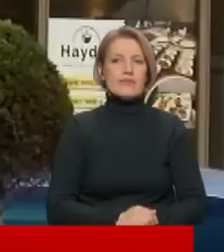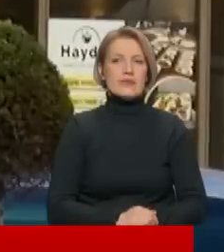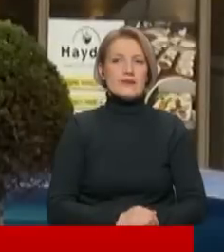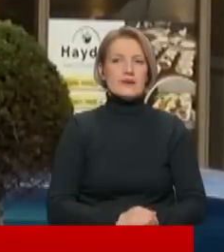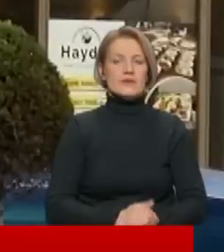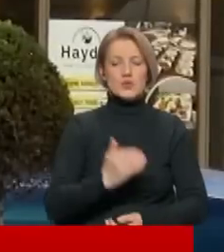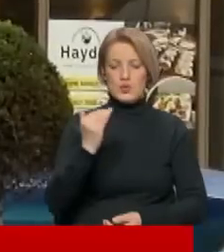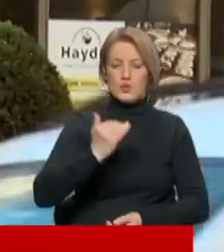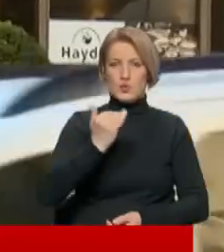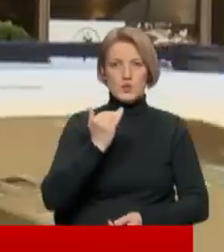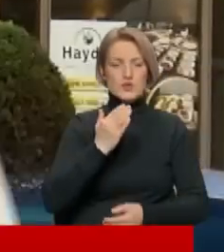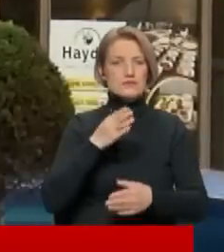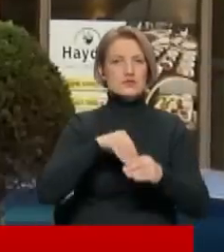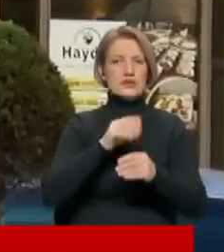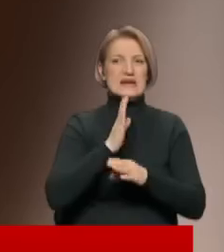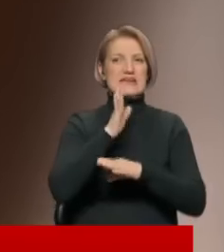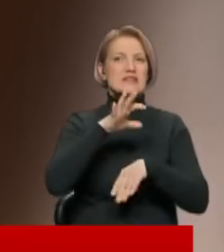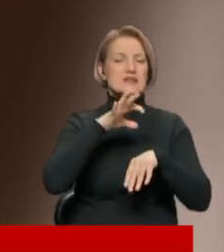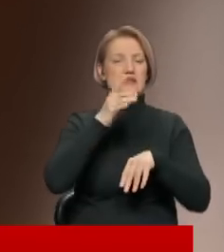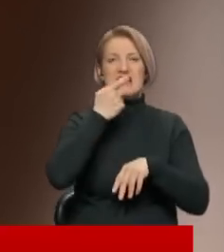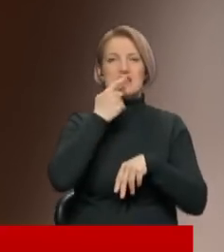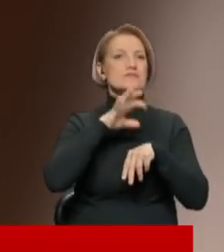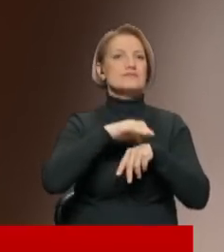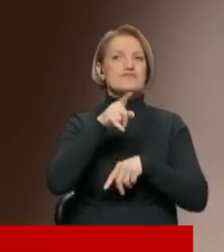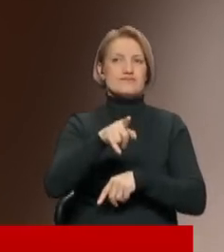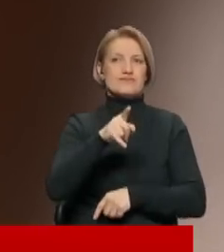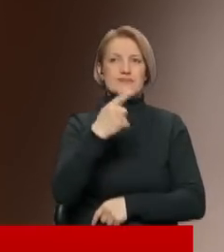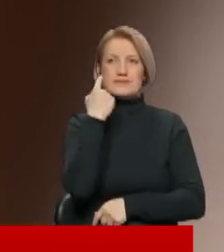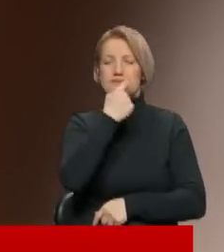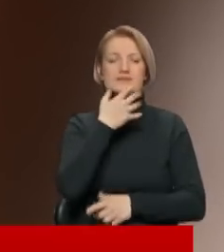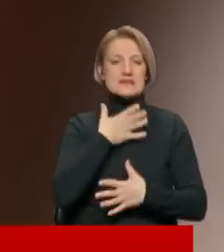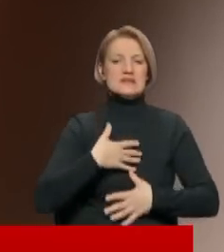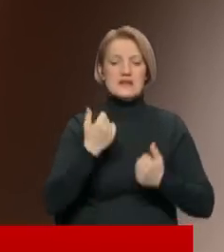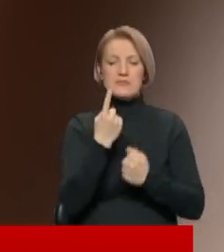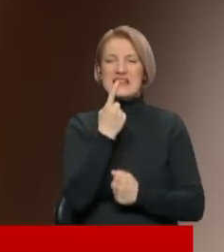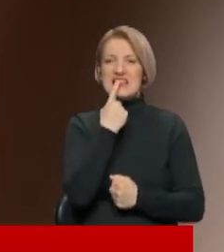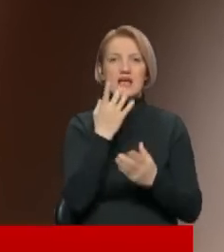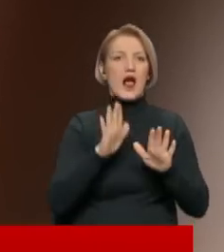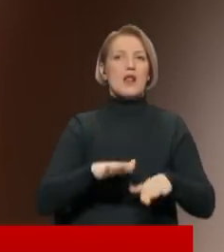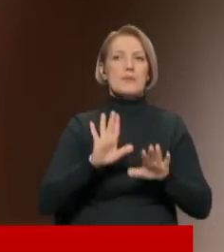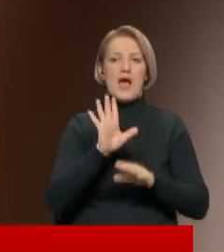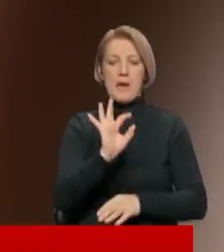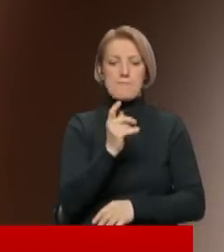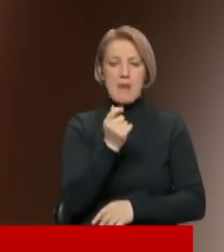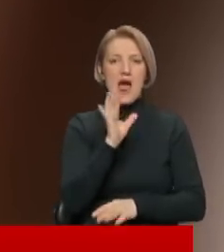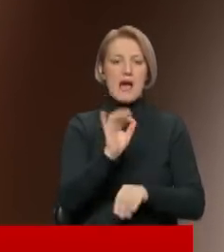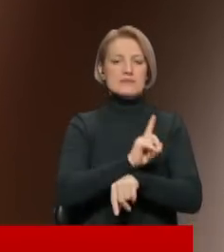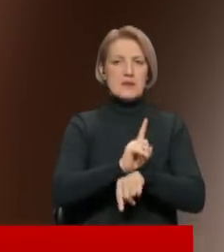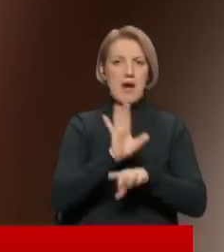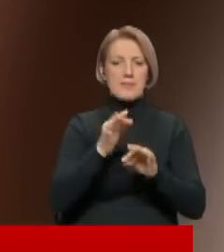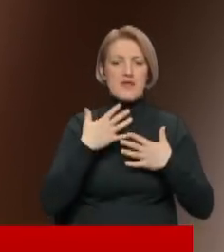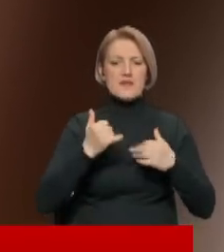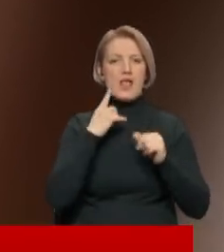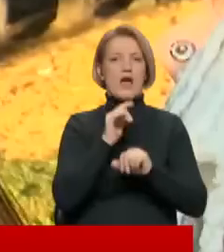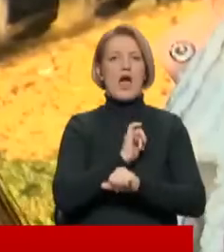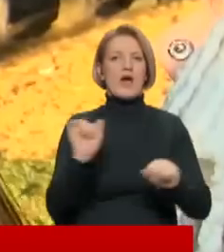ucuz diye gittikleri diş kliniğinde kabusu yaşadılar ağızlarında sağlıklı tek bir diş kalmadı Hem para hem zaman hem de sağlık